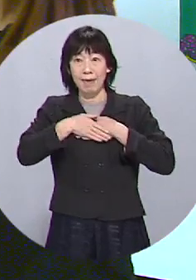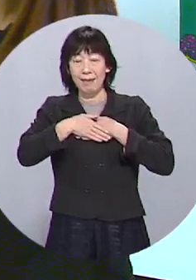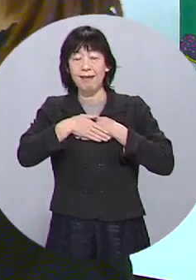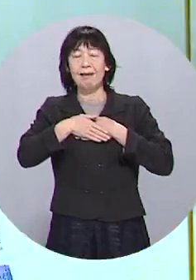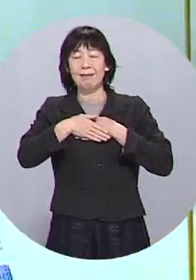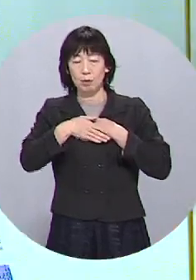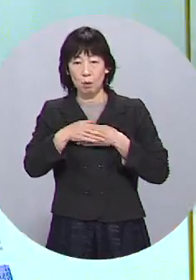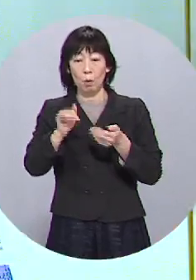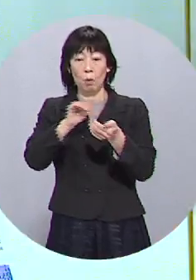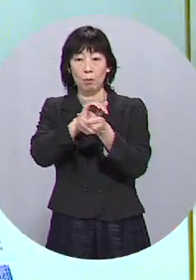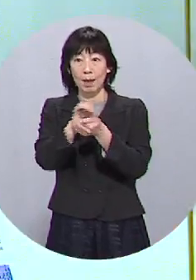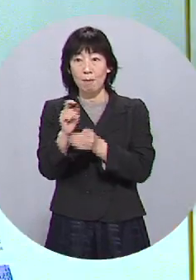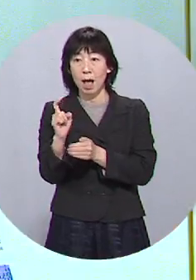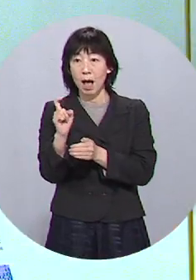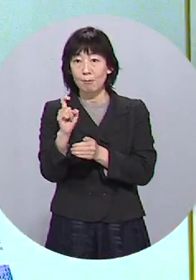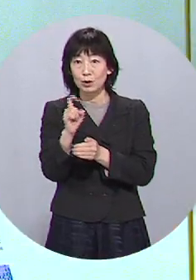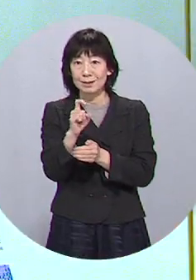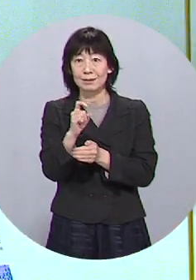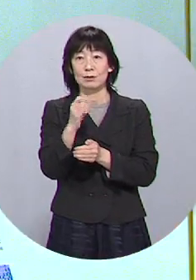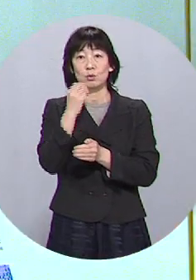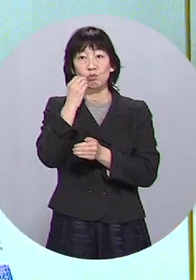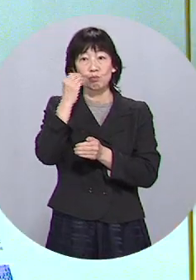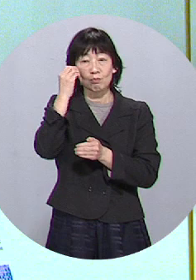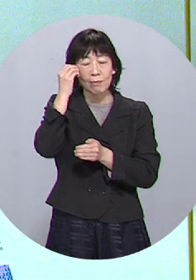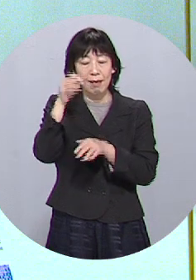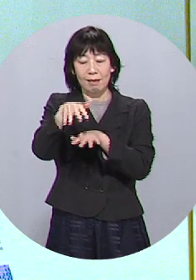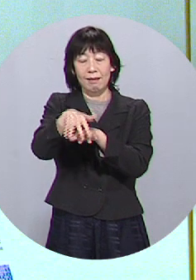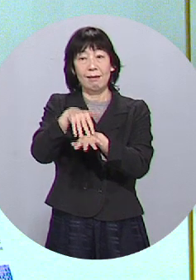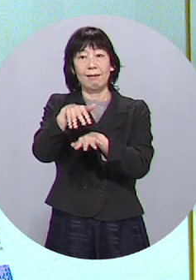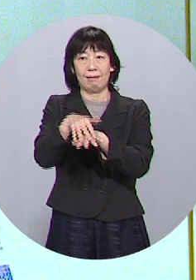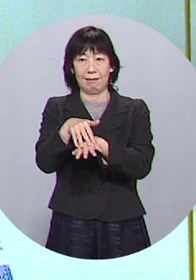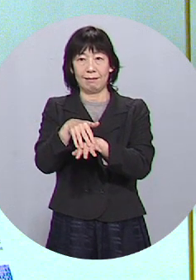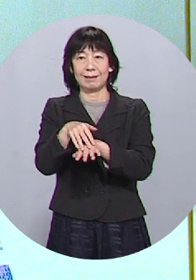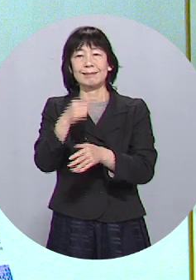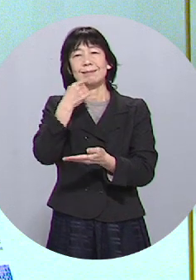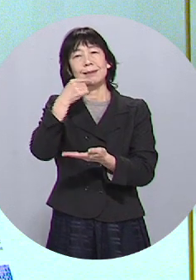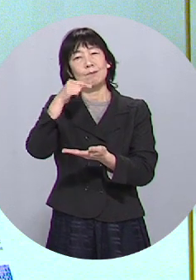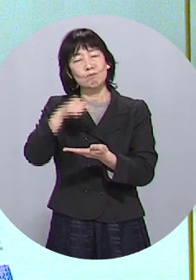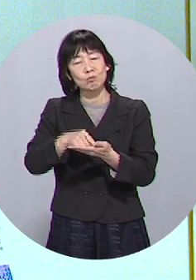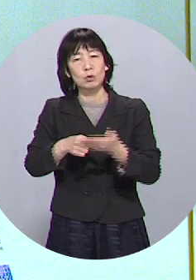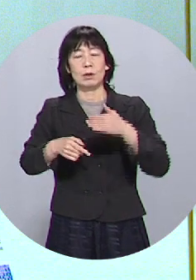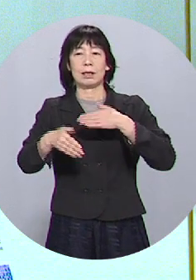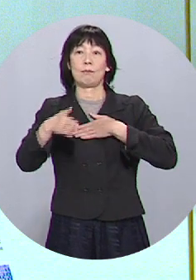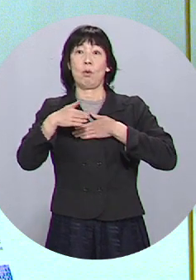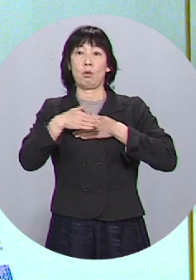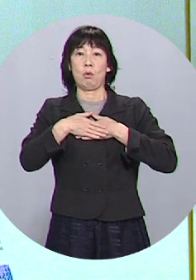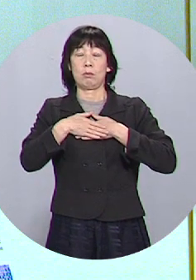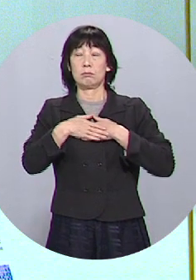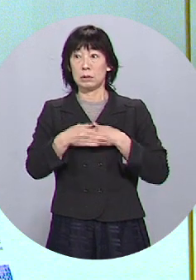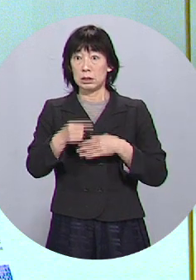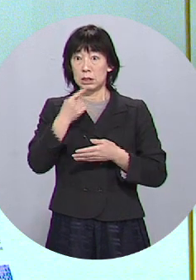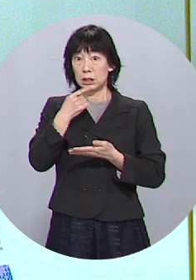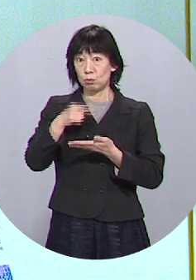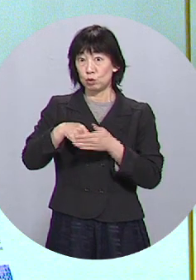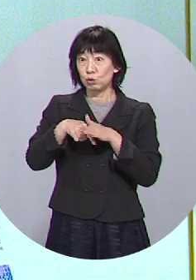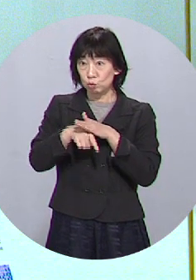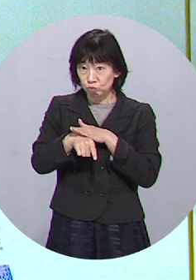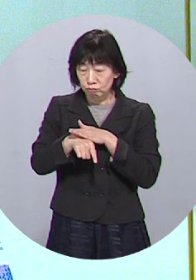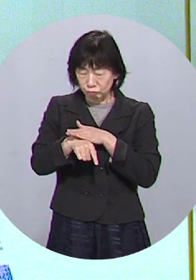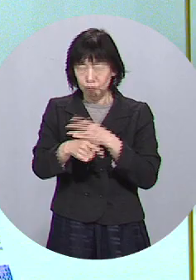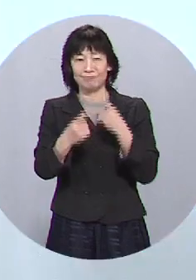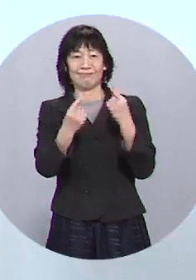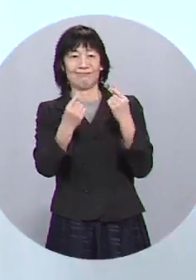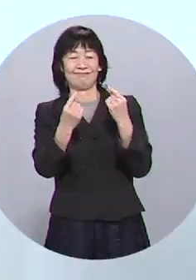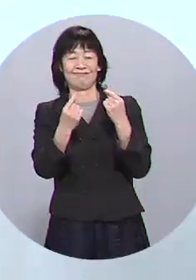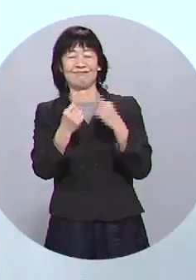名泉というお着物です。 はい、 割とシンプルなデザインになってるんですけれど、 待って、これシンプルなんですか？ そうですね、はい、実はこのお